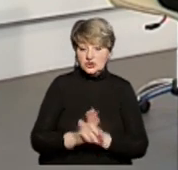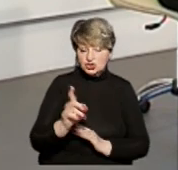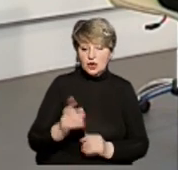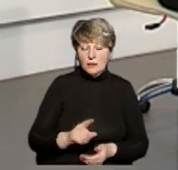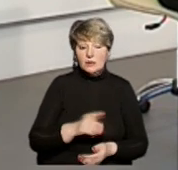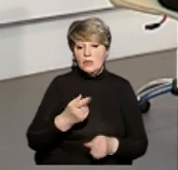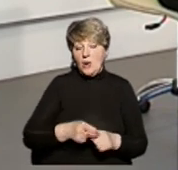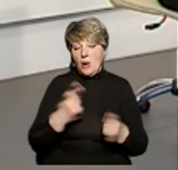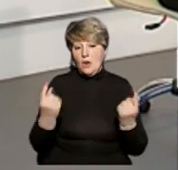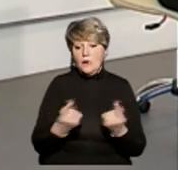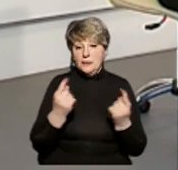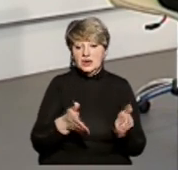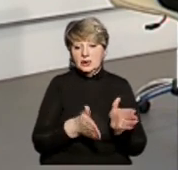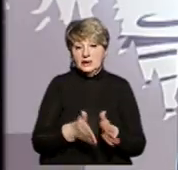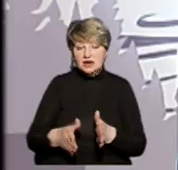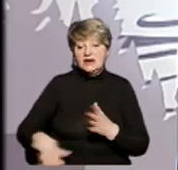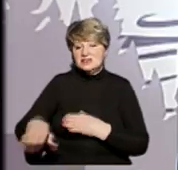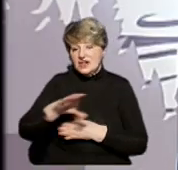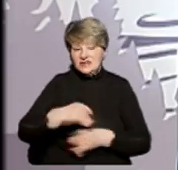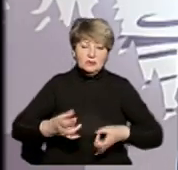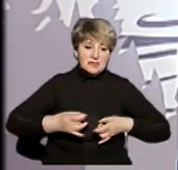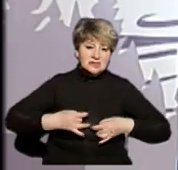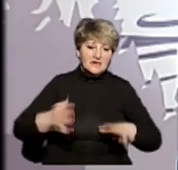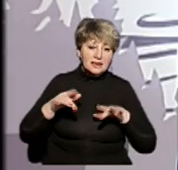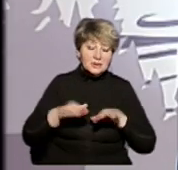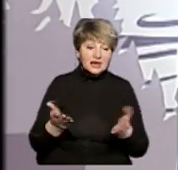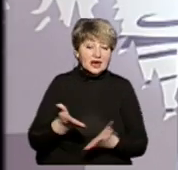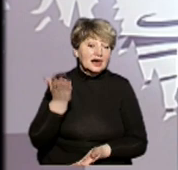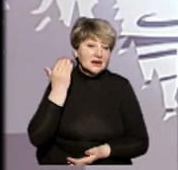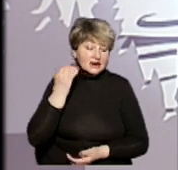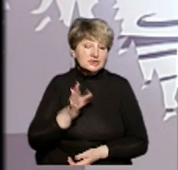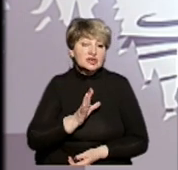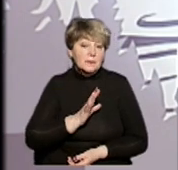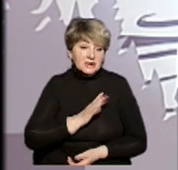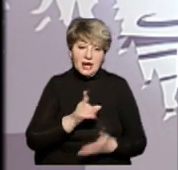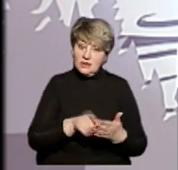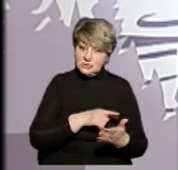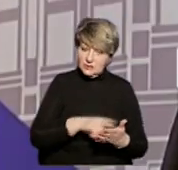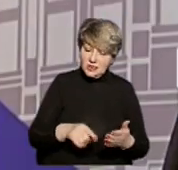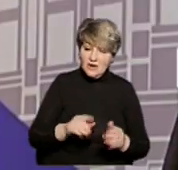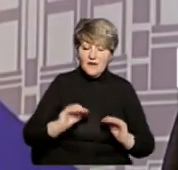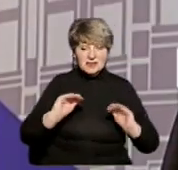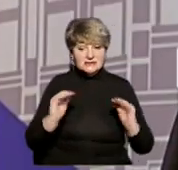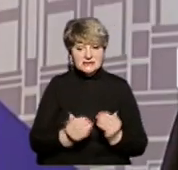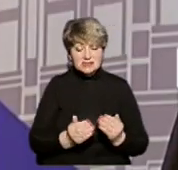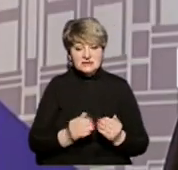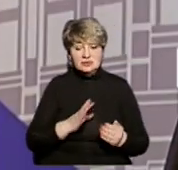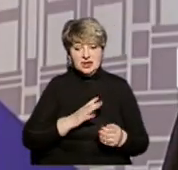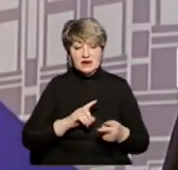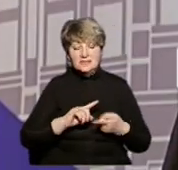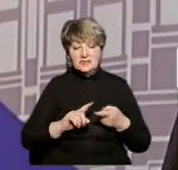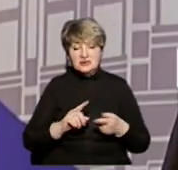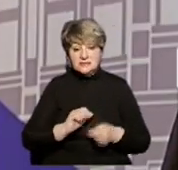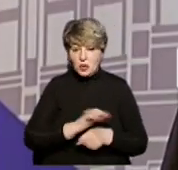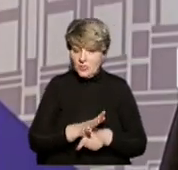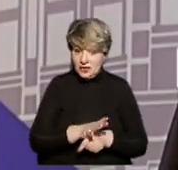в звичному режимі, з усіма святковими заходами, які раніше були дещо скасовані, обмежені в зв'язку з ковідом. Після